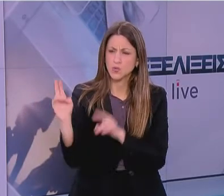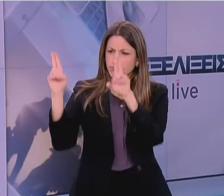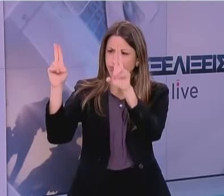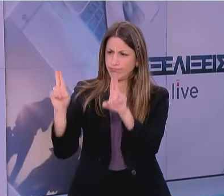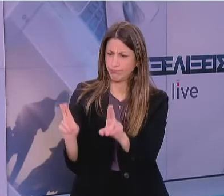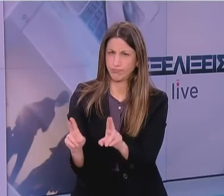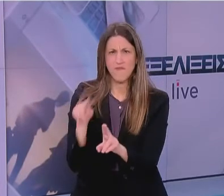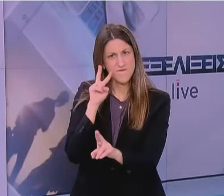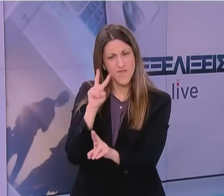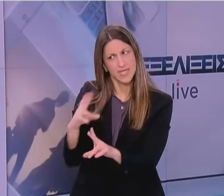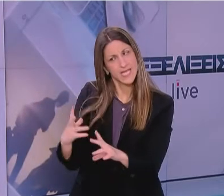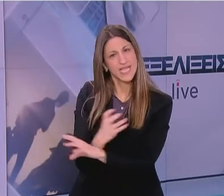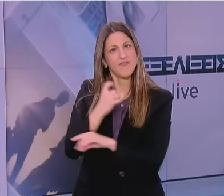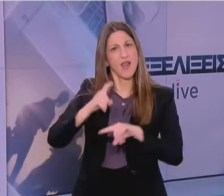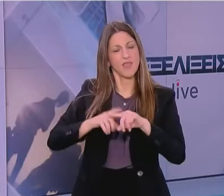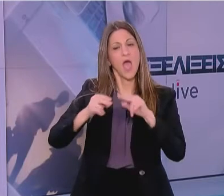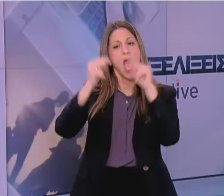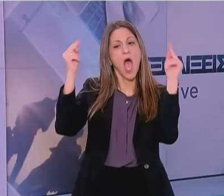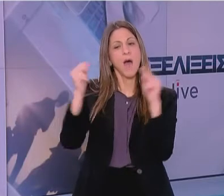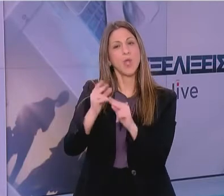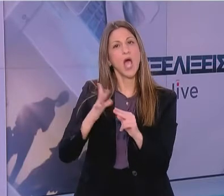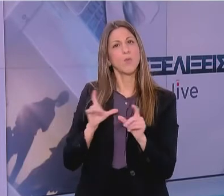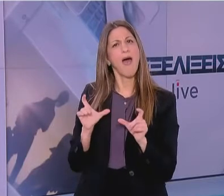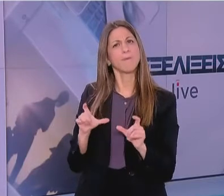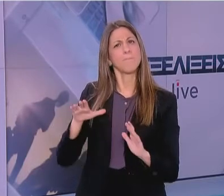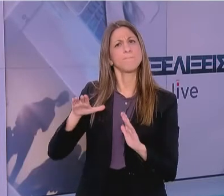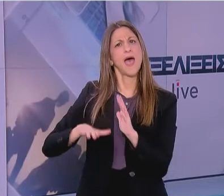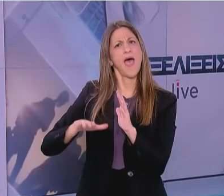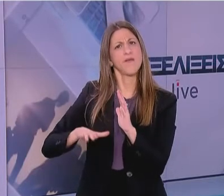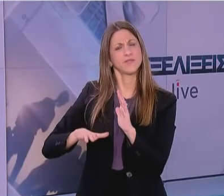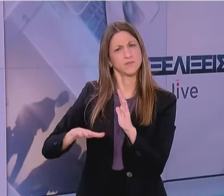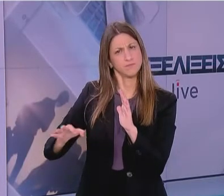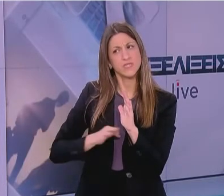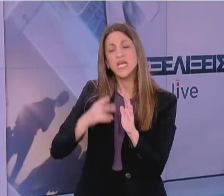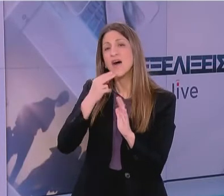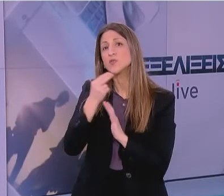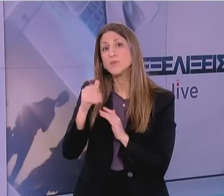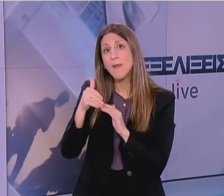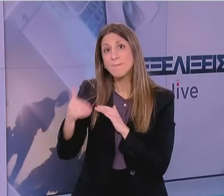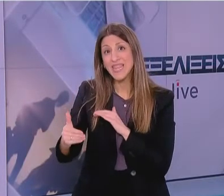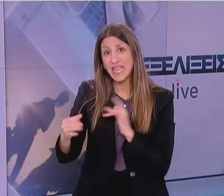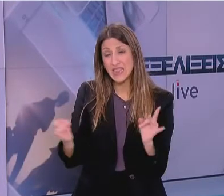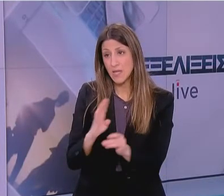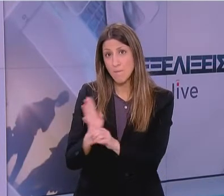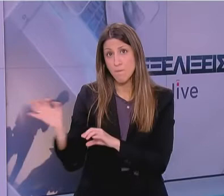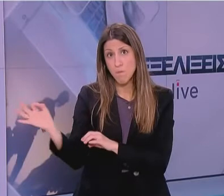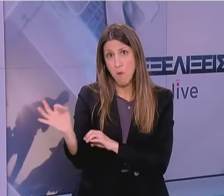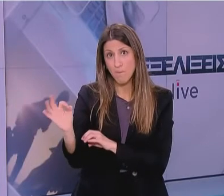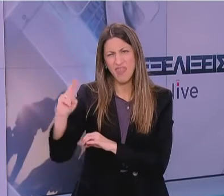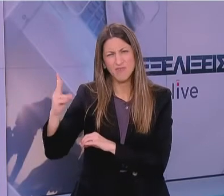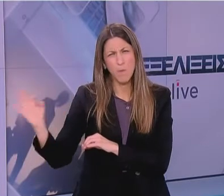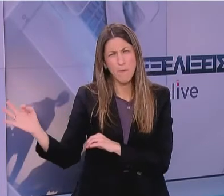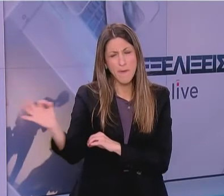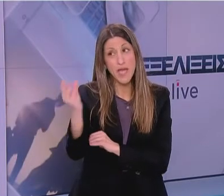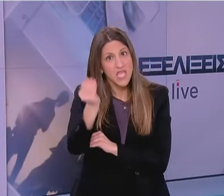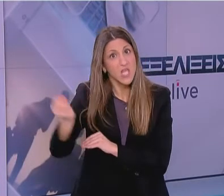έχει αποτέλεσμα χαμηλότερα ποσοστά ανοσίας του πληθυσμού. Αυτό μας καθιστά περισσότερο ευάλωτους σε ένα δεύτερο επιδημικό κύμα.